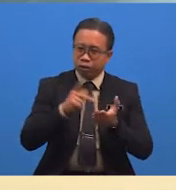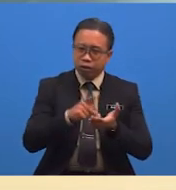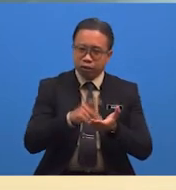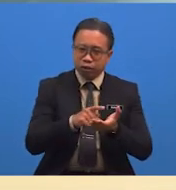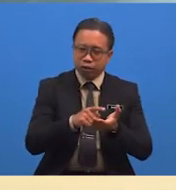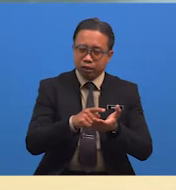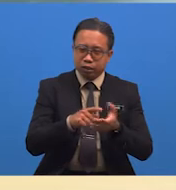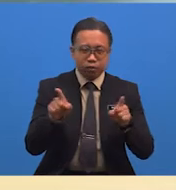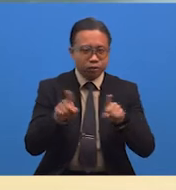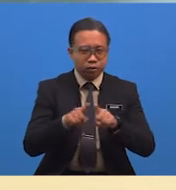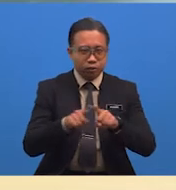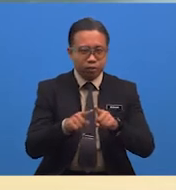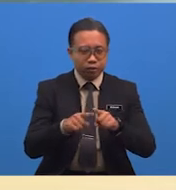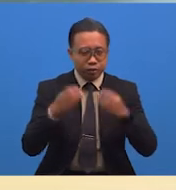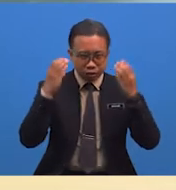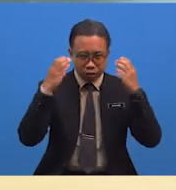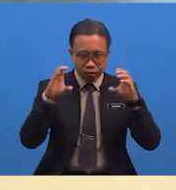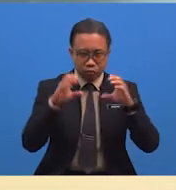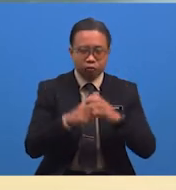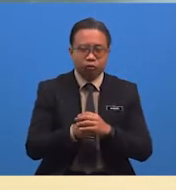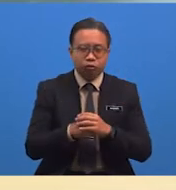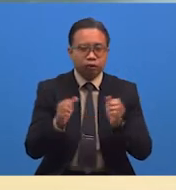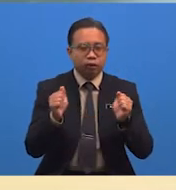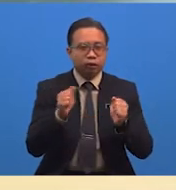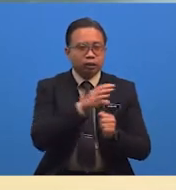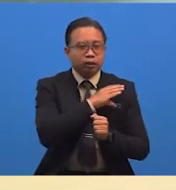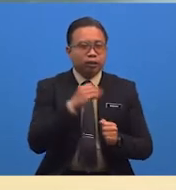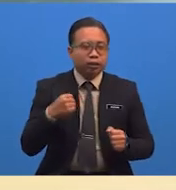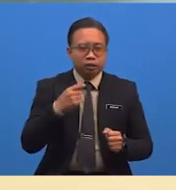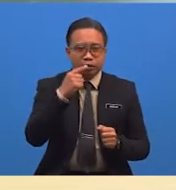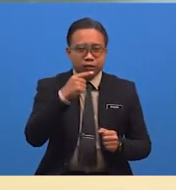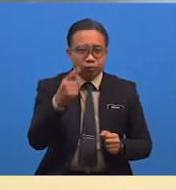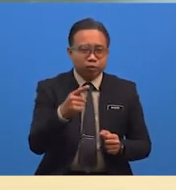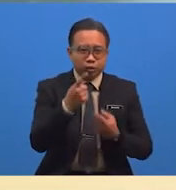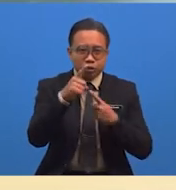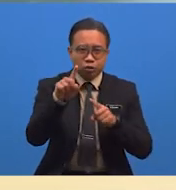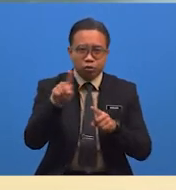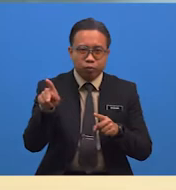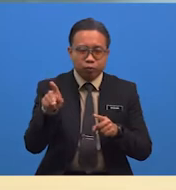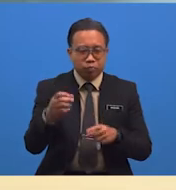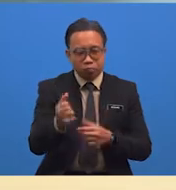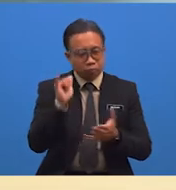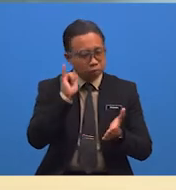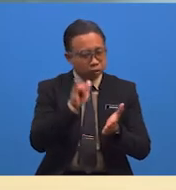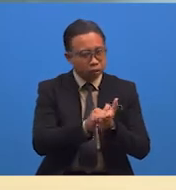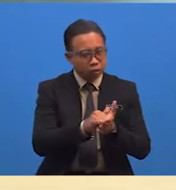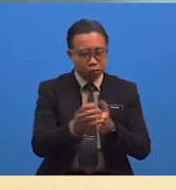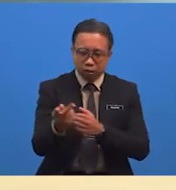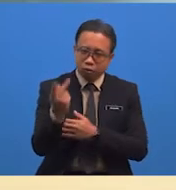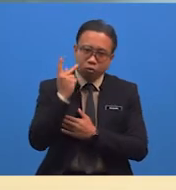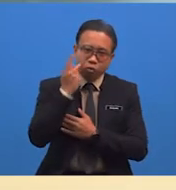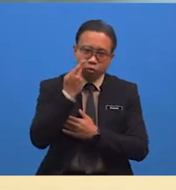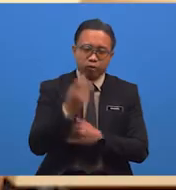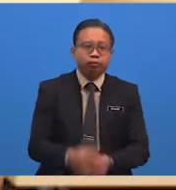mengira bersama-sama cikgu dan menyebutkan jawapannya dengan yakin dan